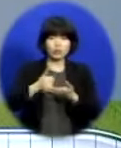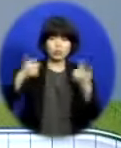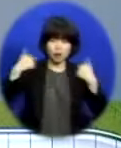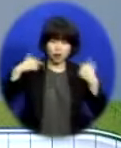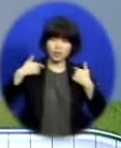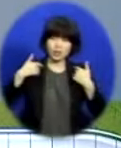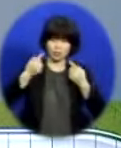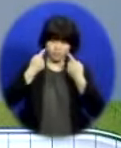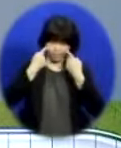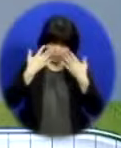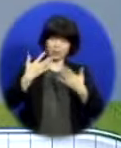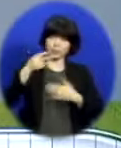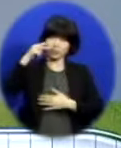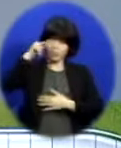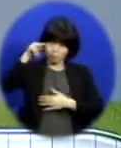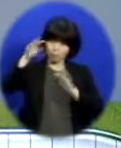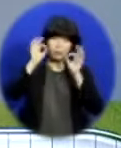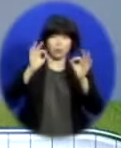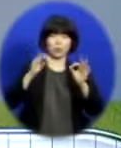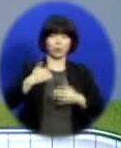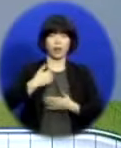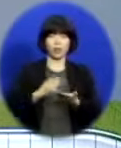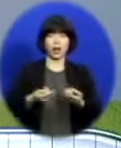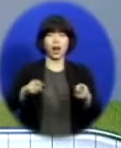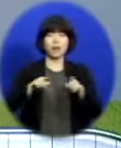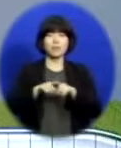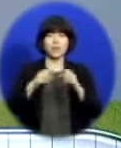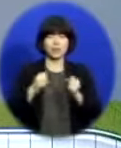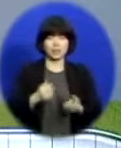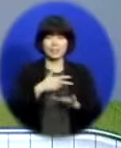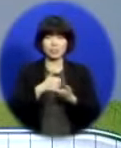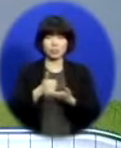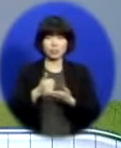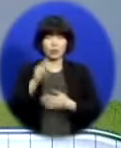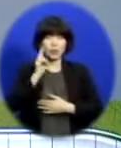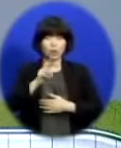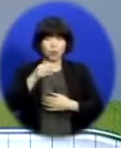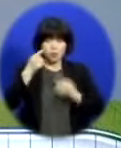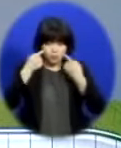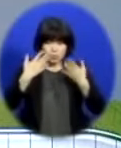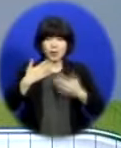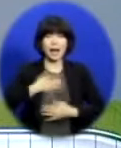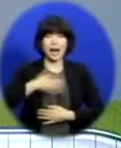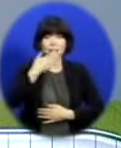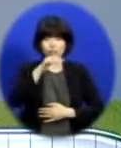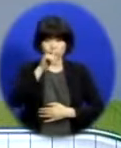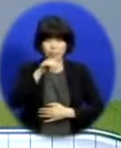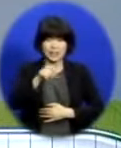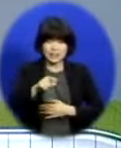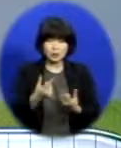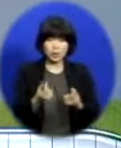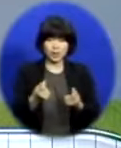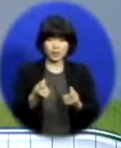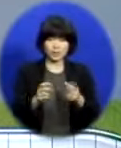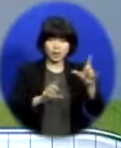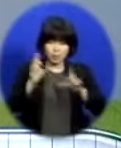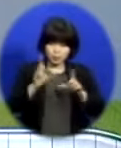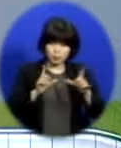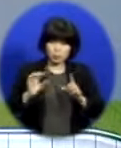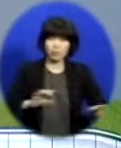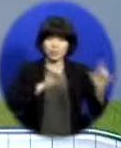또렷이 바라보고 저와 함께 계시는 주님을 제가 너무나 분명하게 알 수 있는 그와 같은 상태로